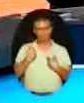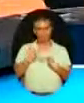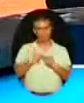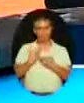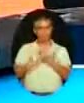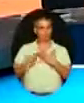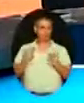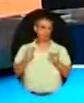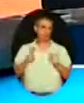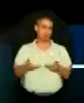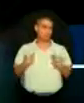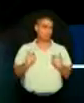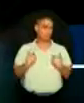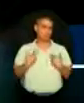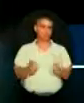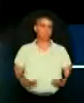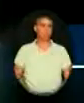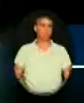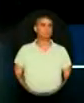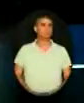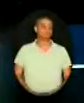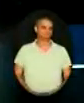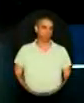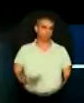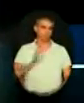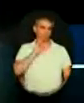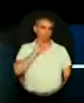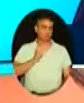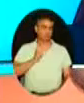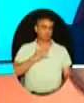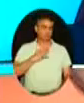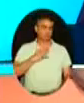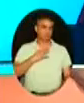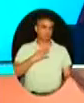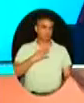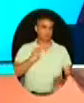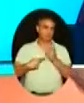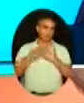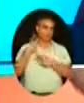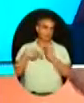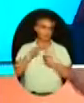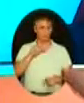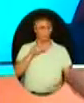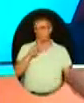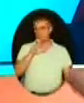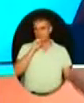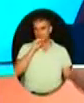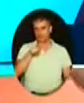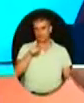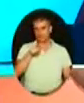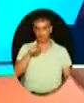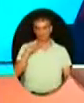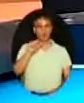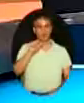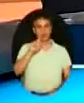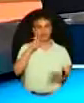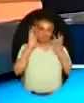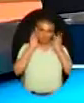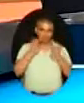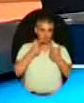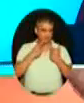אשתף פעולה ככל שידרש לעניין. טוב, והקריאה האישית שלי מחזירה לעניין שאתה דיברת עליו, אמיר אוחנה,